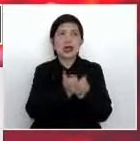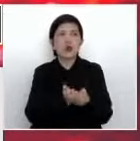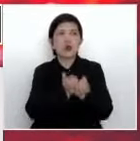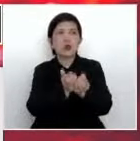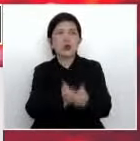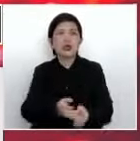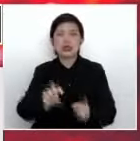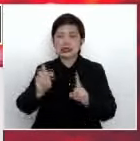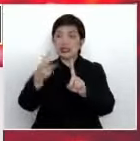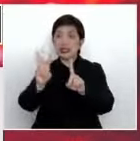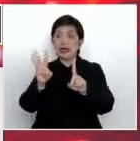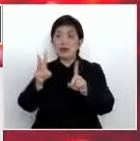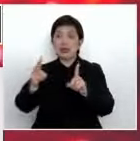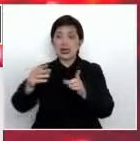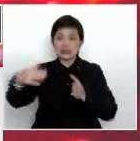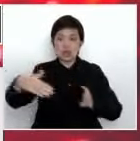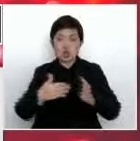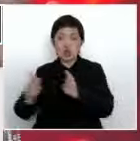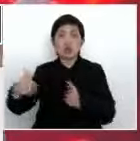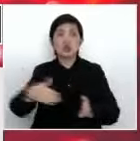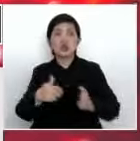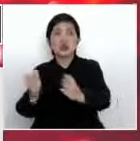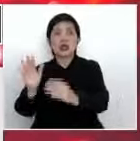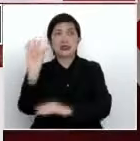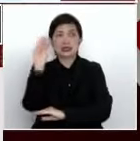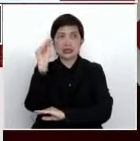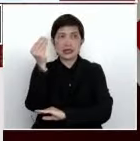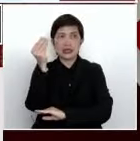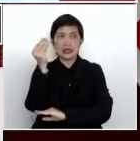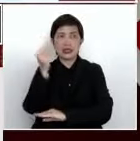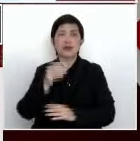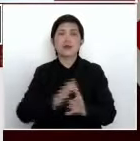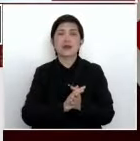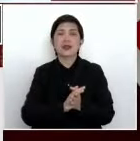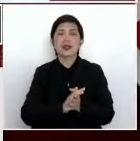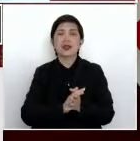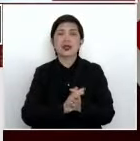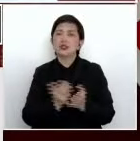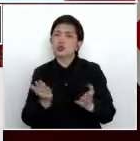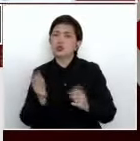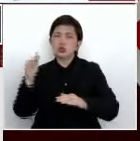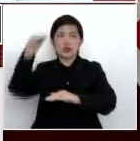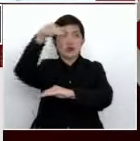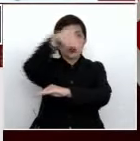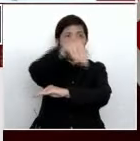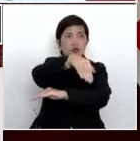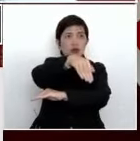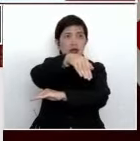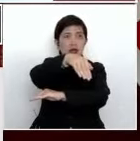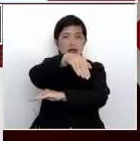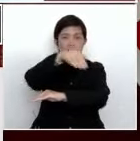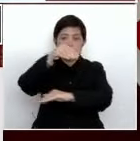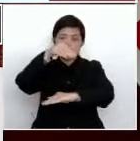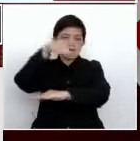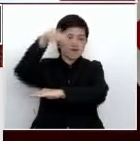di Jakarta kemudian juga perluasan yang namanya flyover masih dibutuhkan secara reality ya